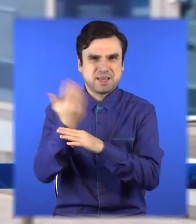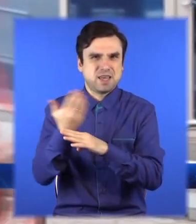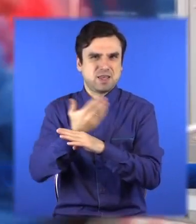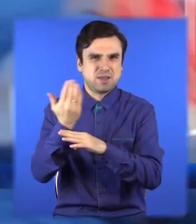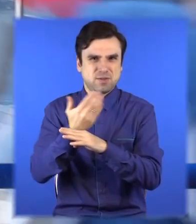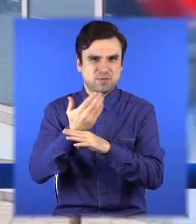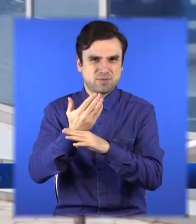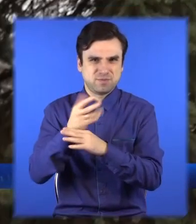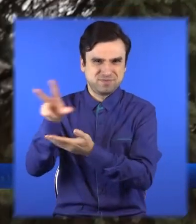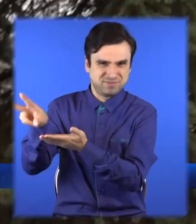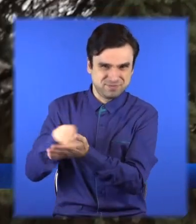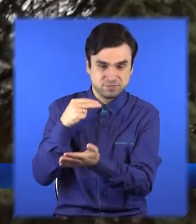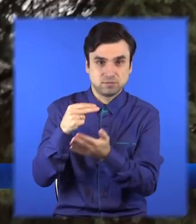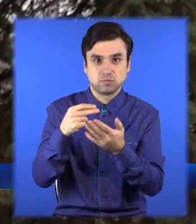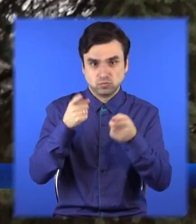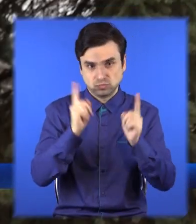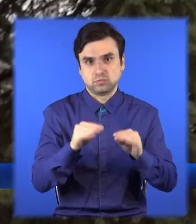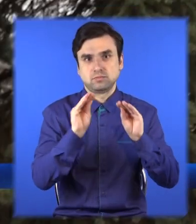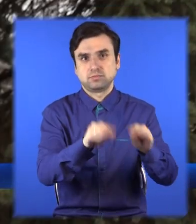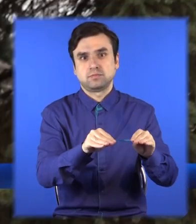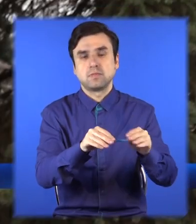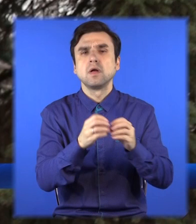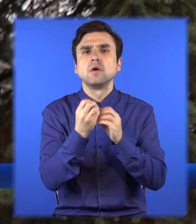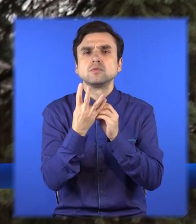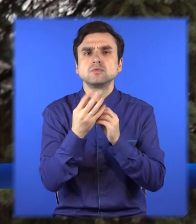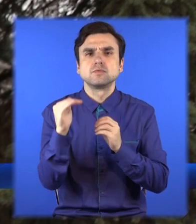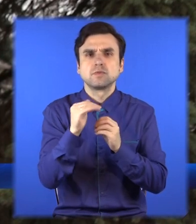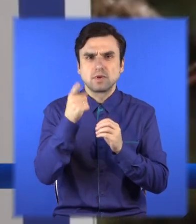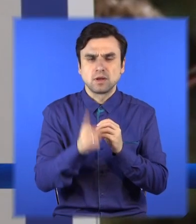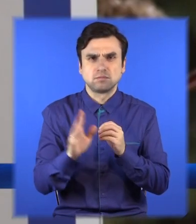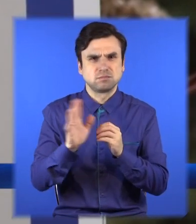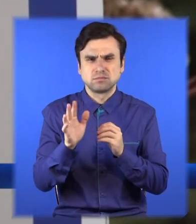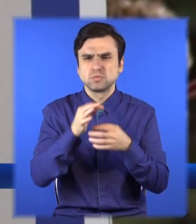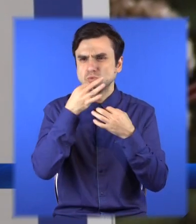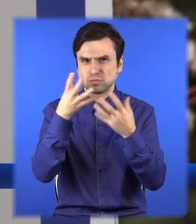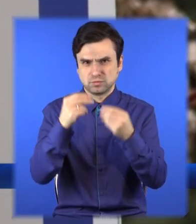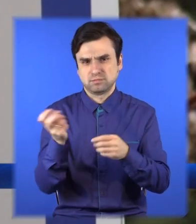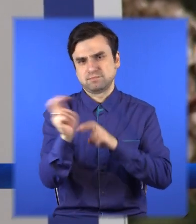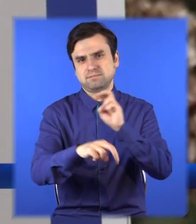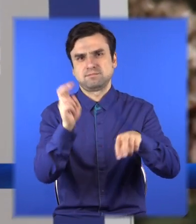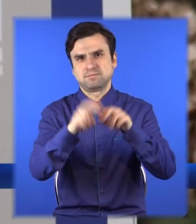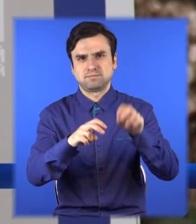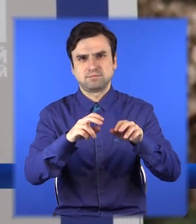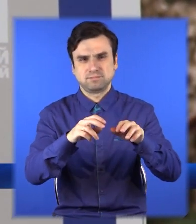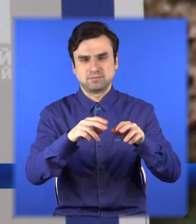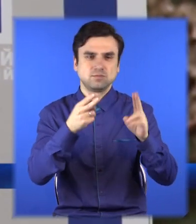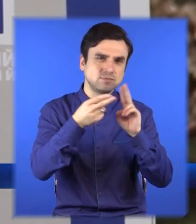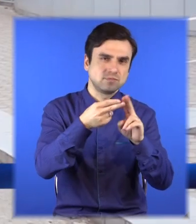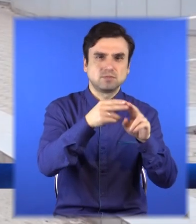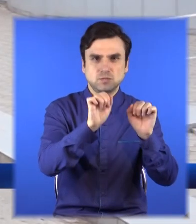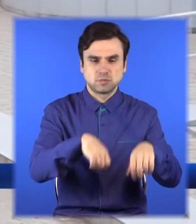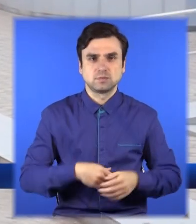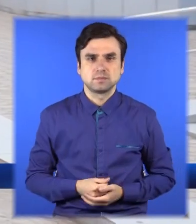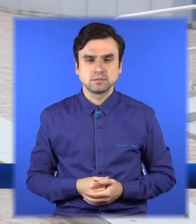14 лютого можливо все. Знак, під котрим усім варто цілуватись, тепер мешкає біля першого міського телеканалу. І ось